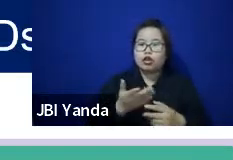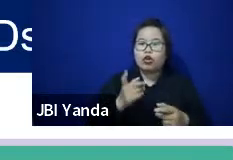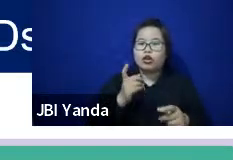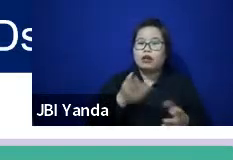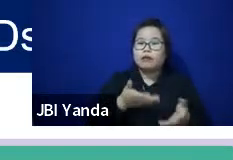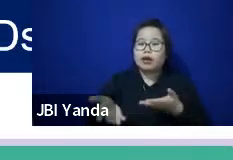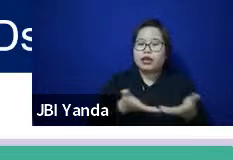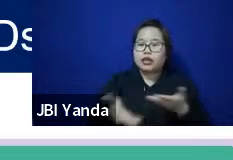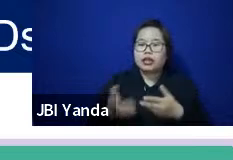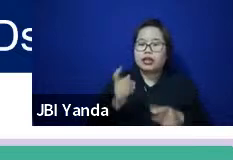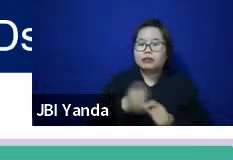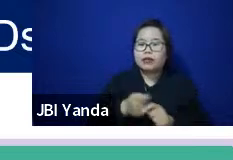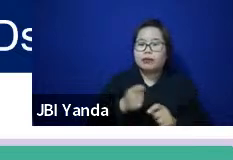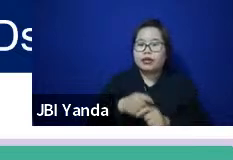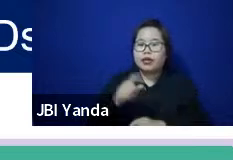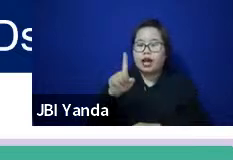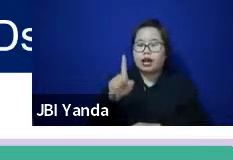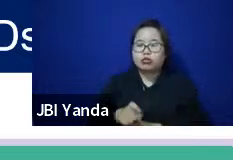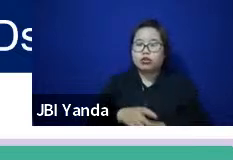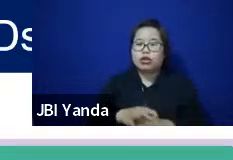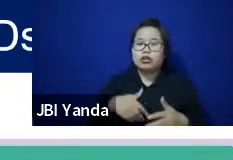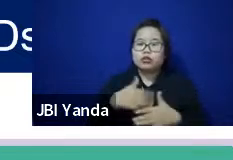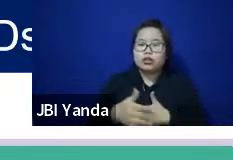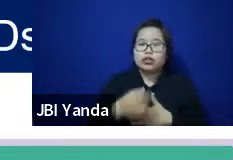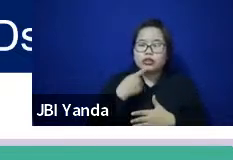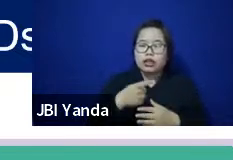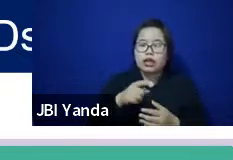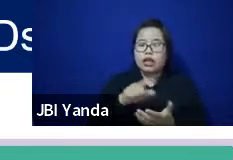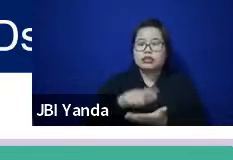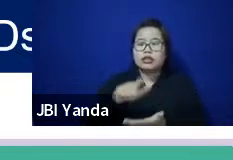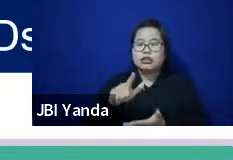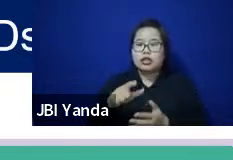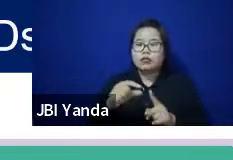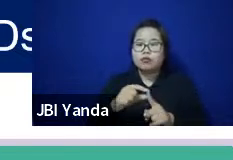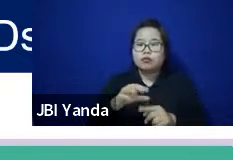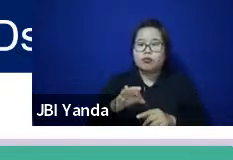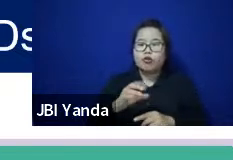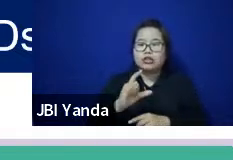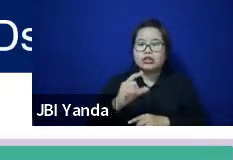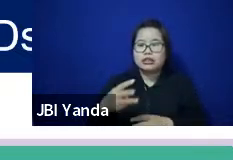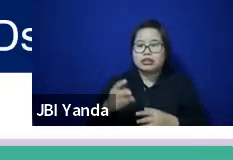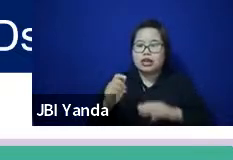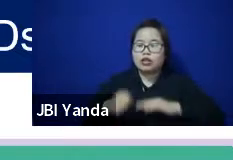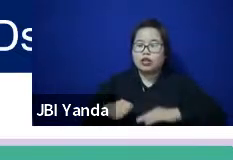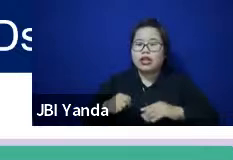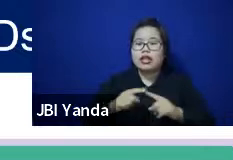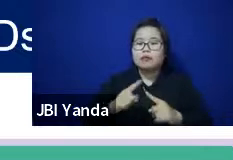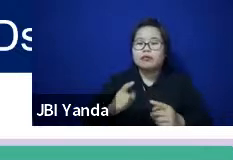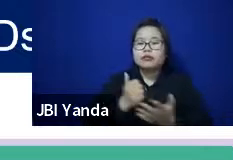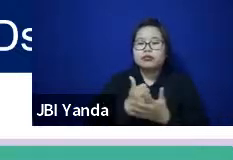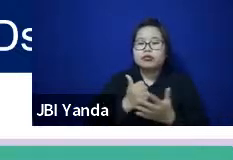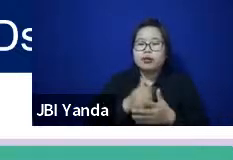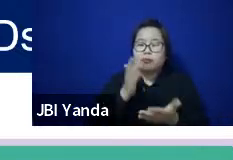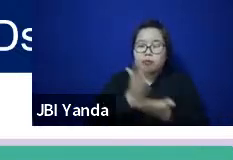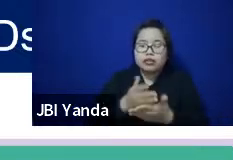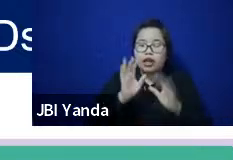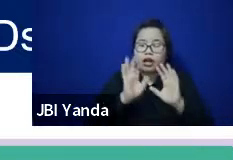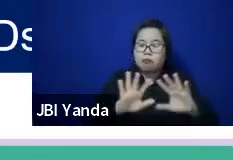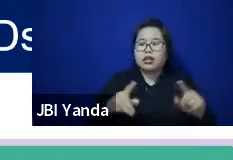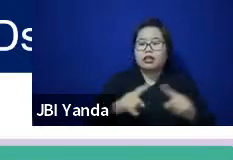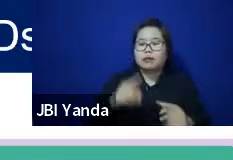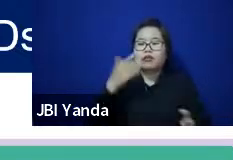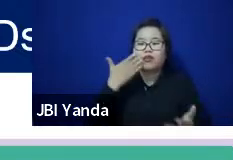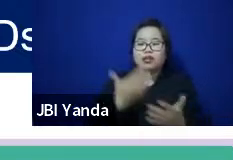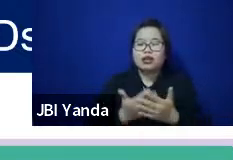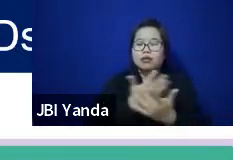harus diperbaiki. Kemudian legislation and policies ya, meskipun sudah ada berbagai kebijakan, tetapi faktanya